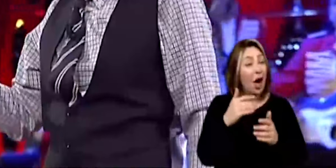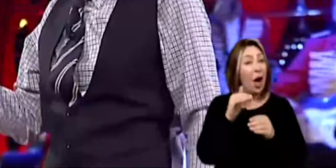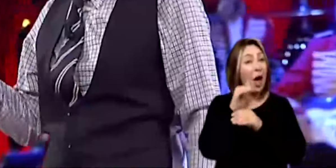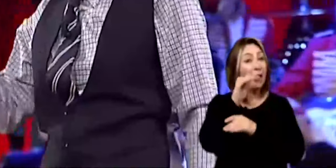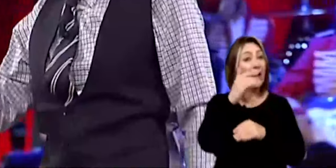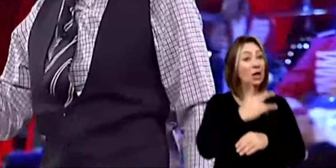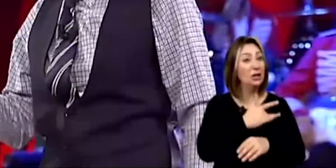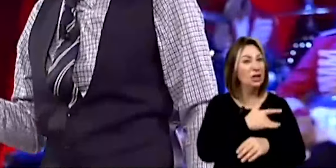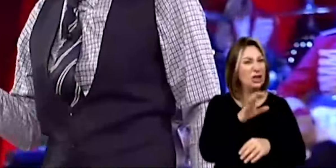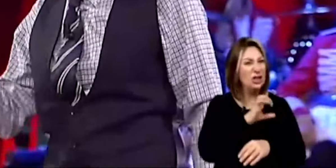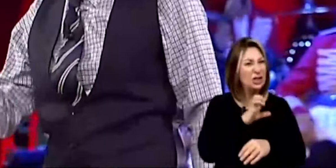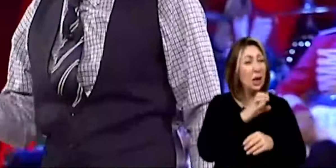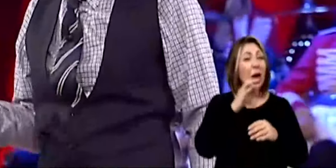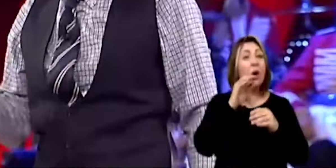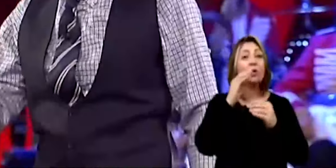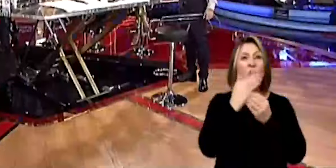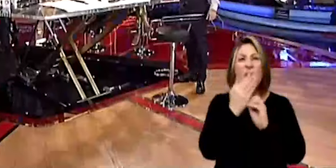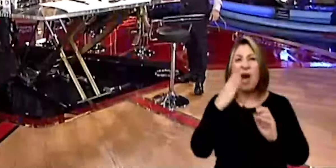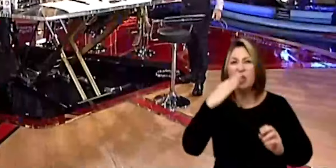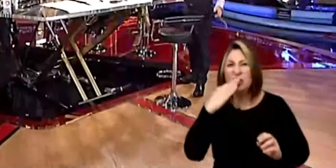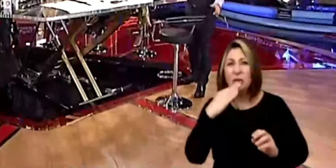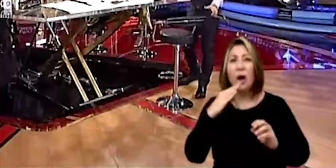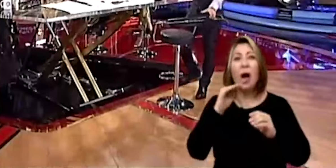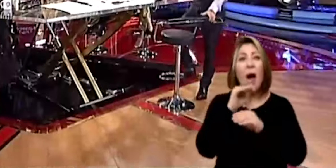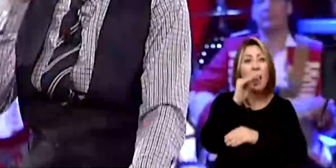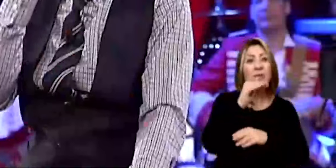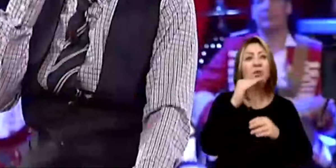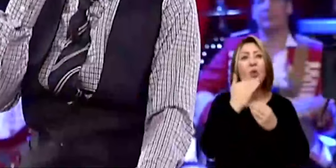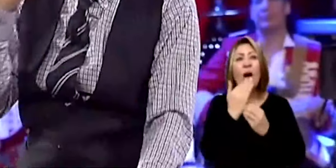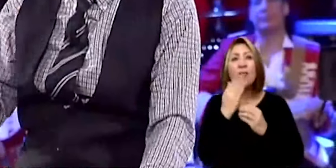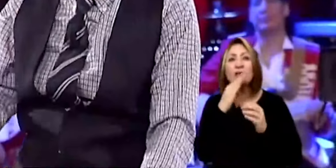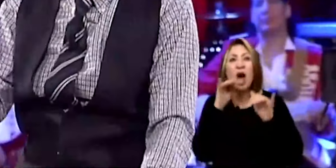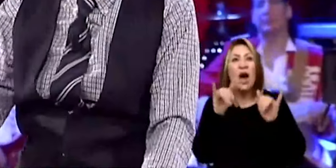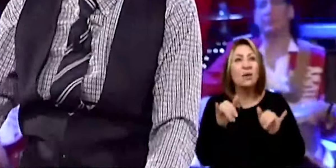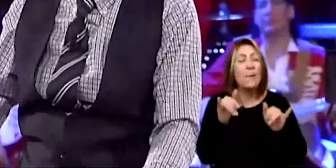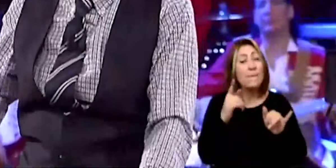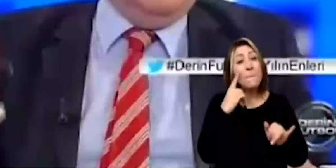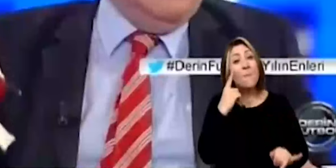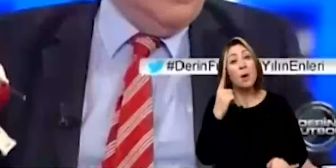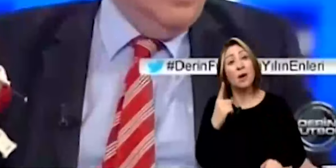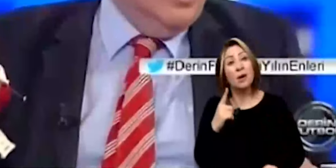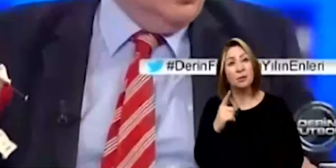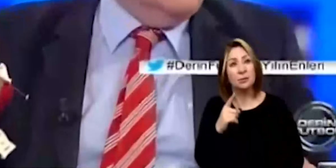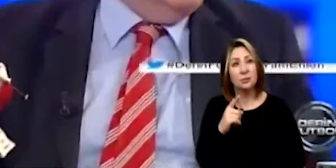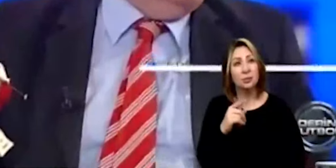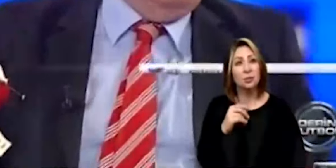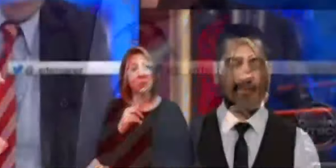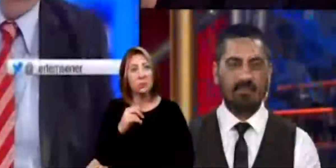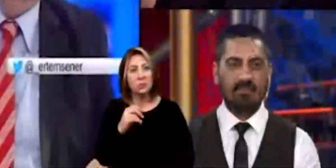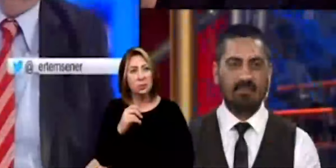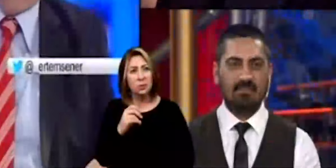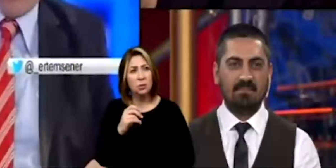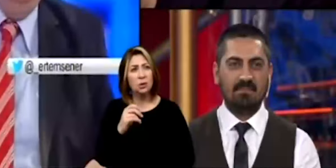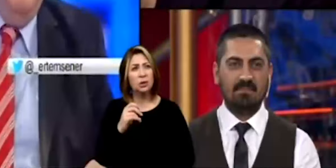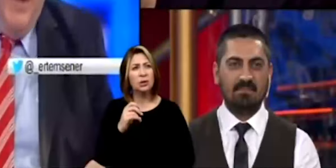acıdır, soğan da acıdır. Hayat bir soğandır. Anladın mı? Hani düz mantık meselesi yapıyor. Bak bak bak ne acayip bak devam. Çocuklara kötü